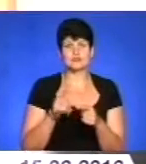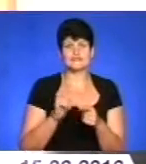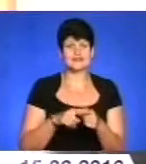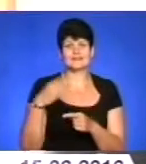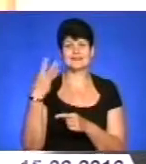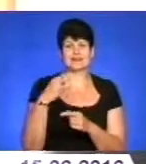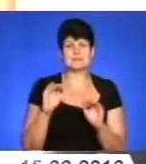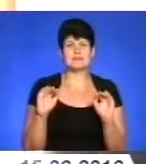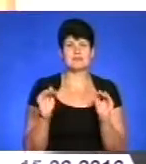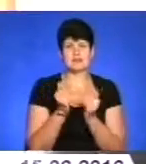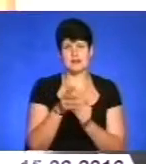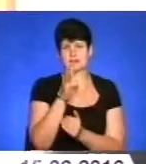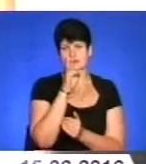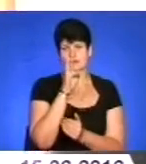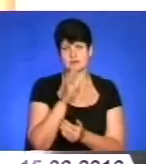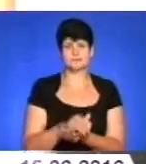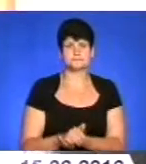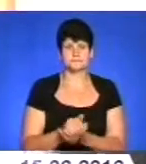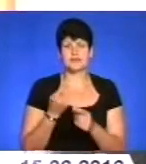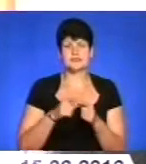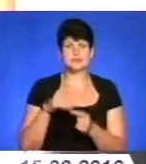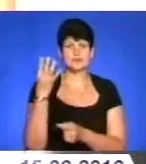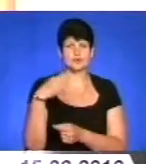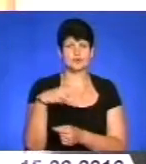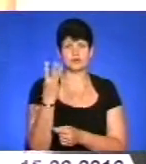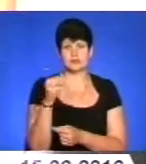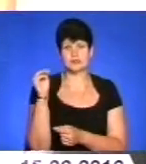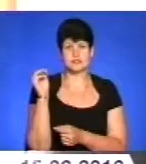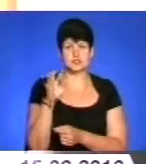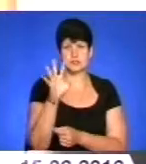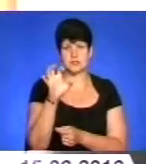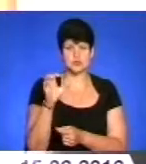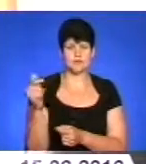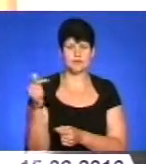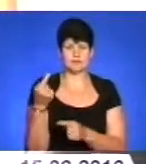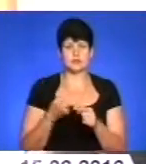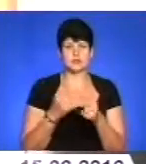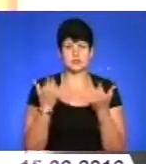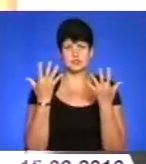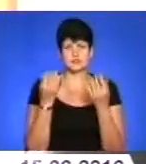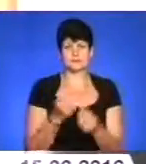30 мінімальних заробітних плат, це 43 500 гривень на даний момент.